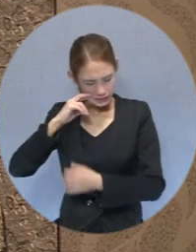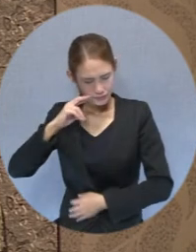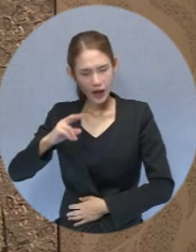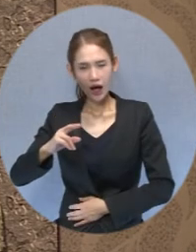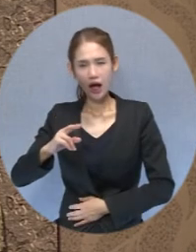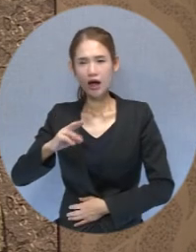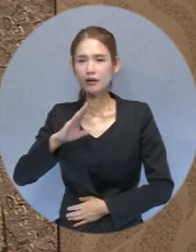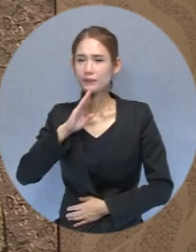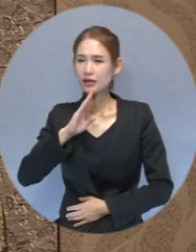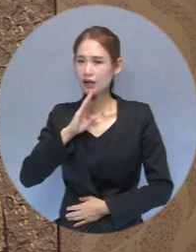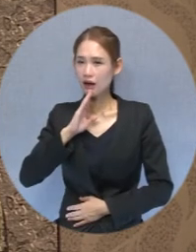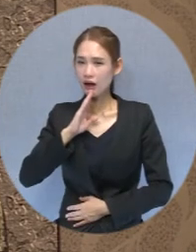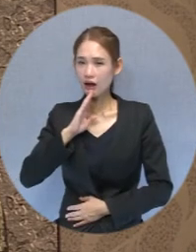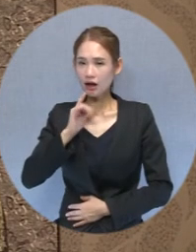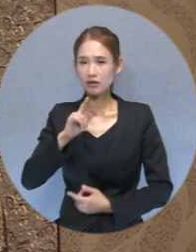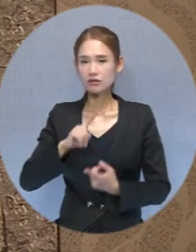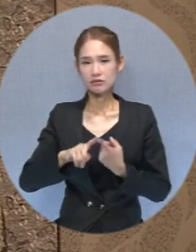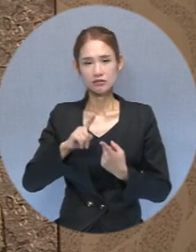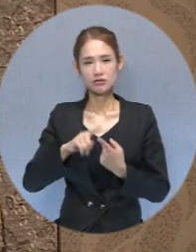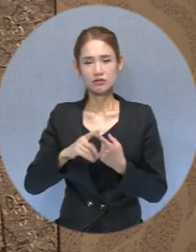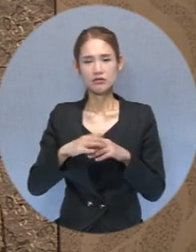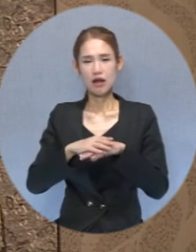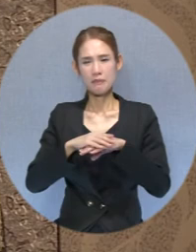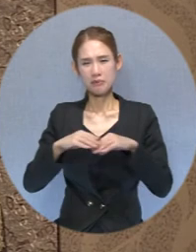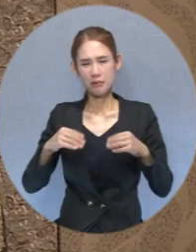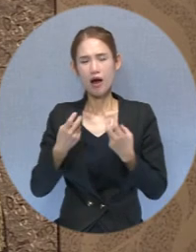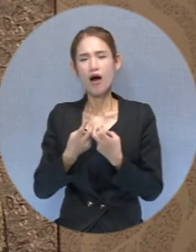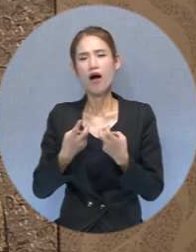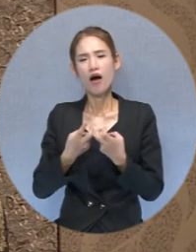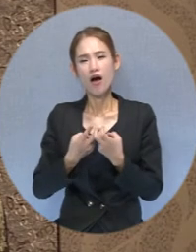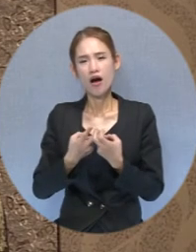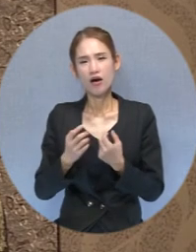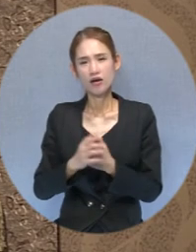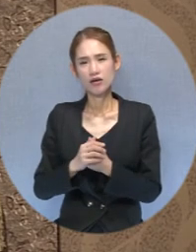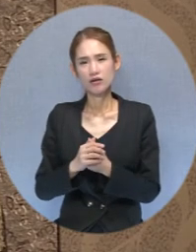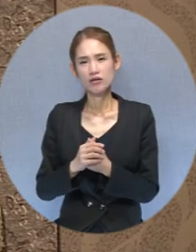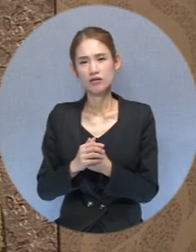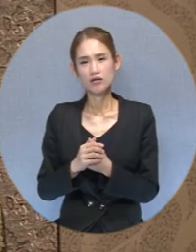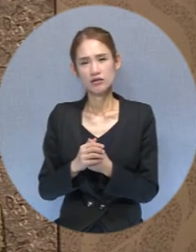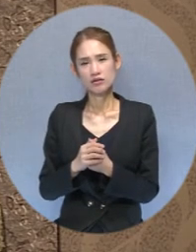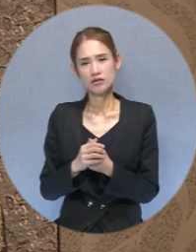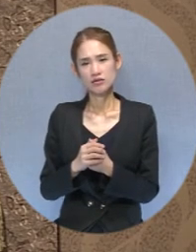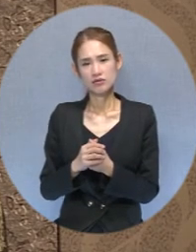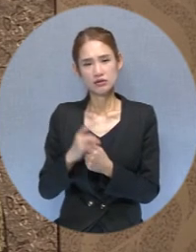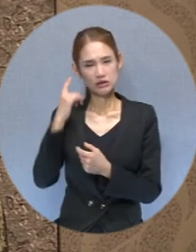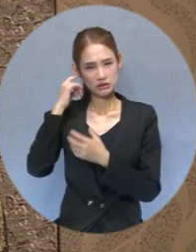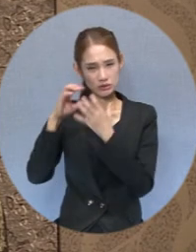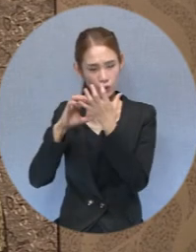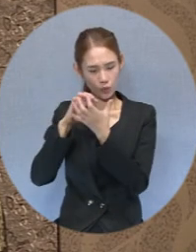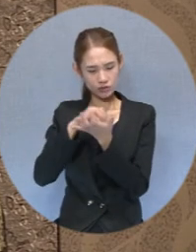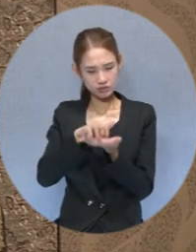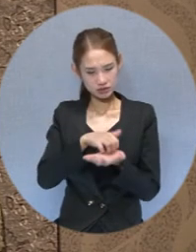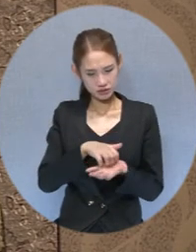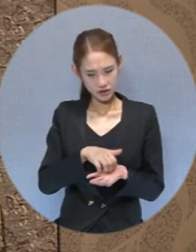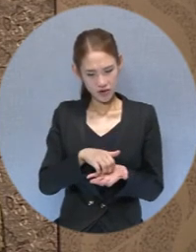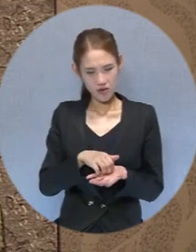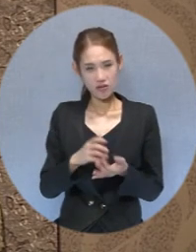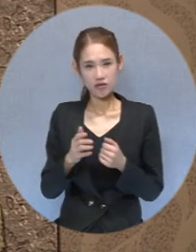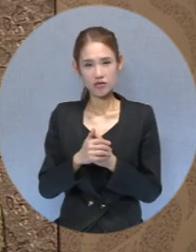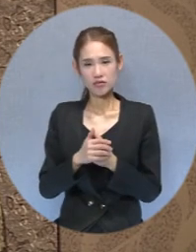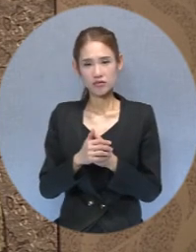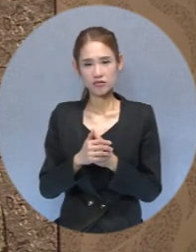공유하고 이 문제를 어떻게 풀어야 될지 정책적 개발도 하고 그다음에 소음 측정도 하고 그다음에